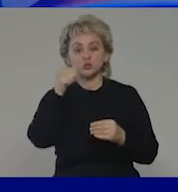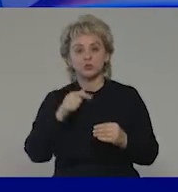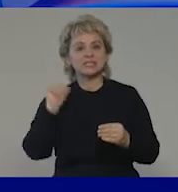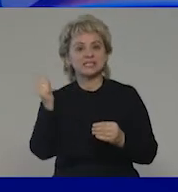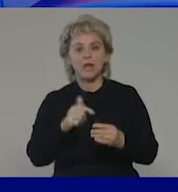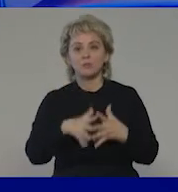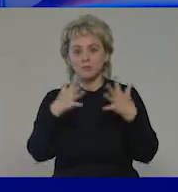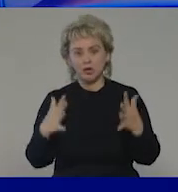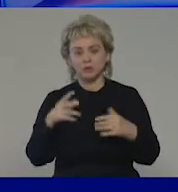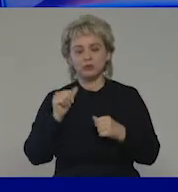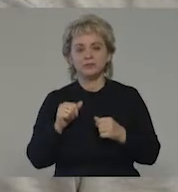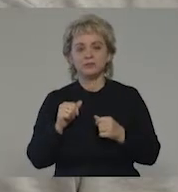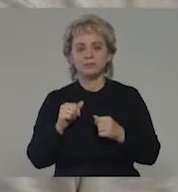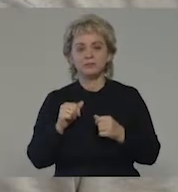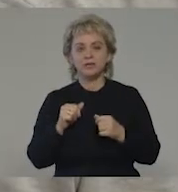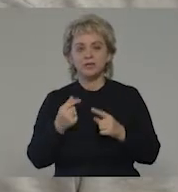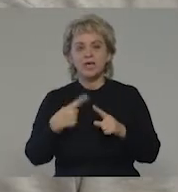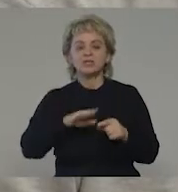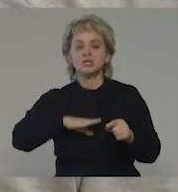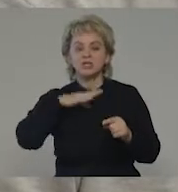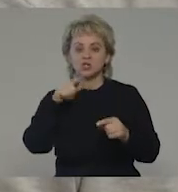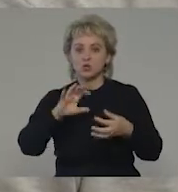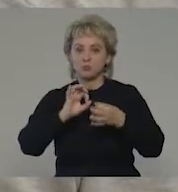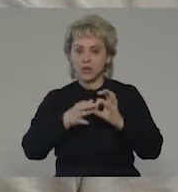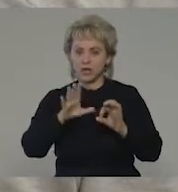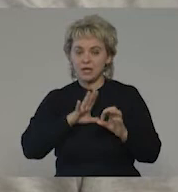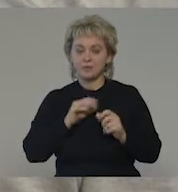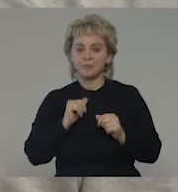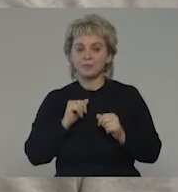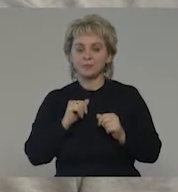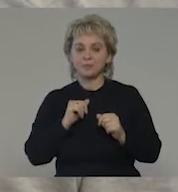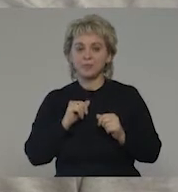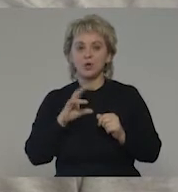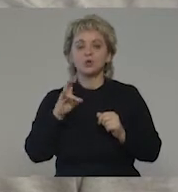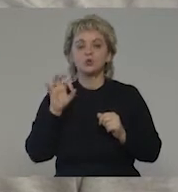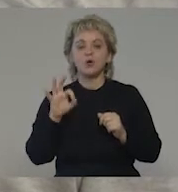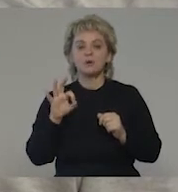самые амбициозные. Было достаточно сложно, но